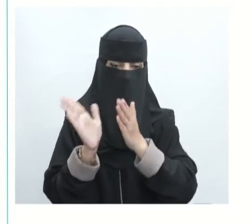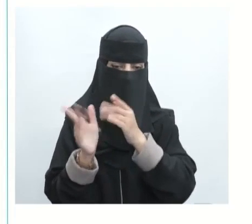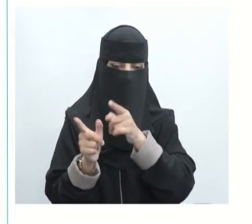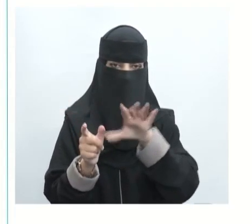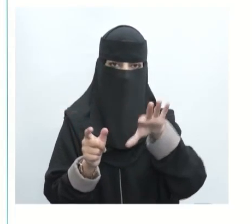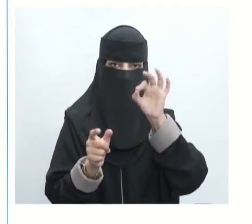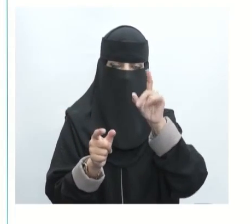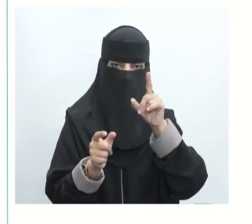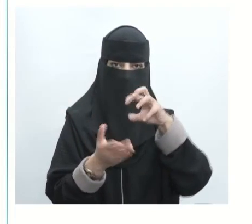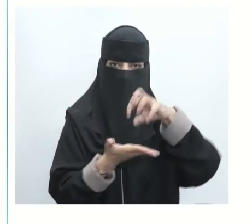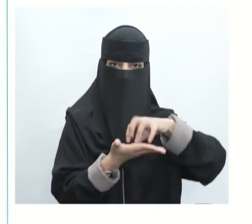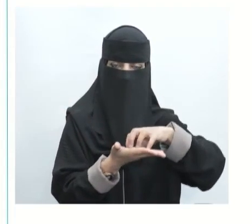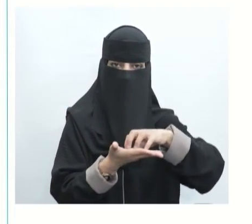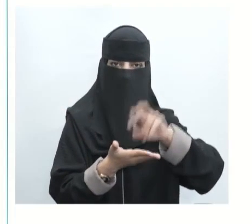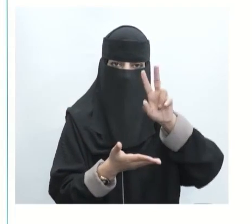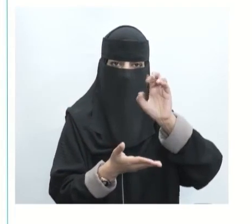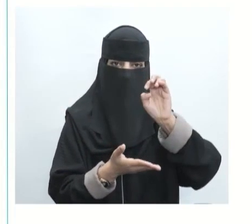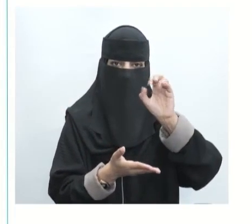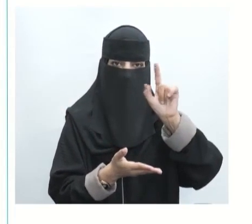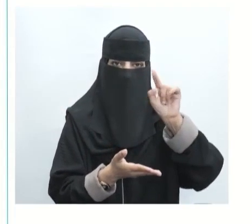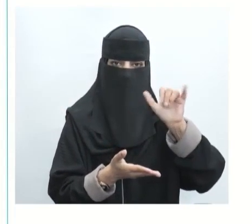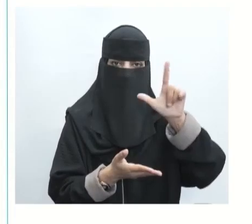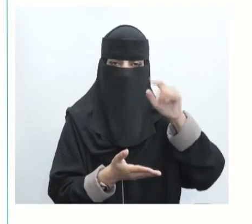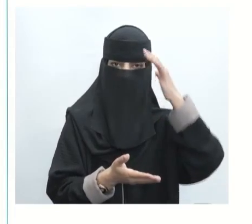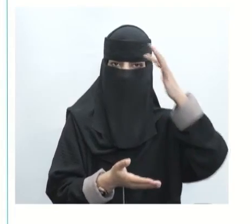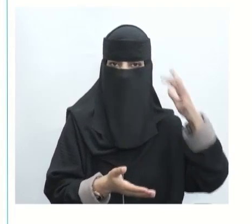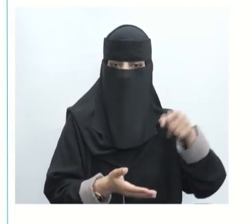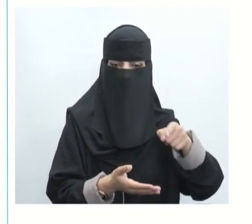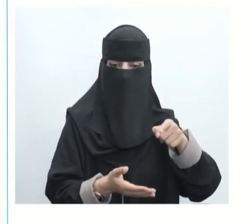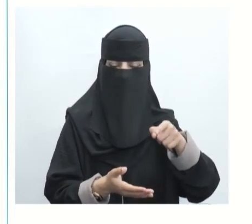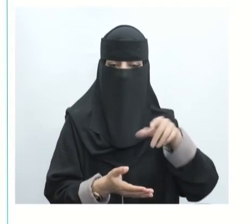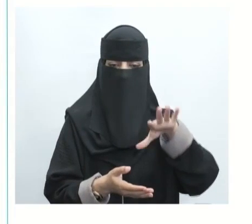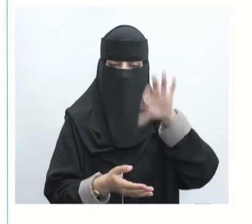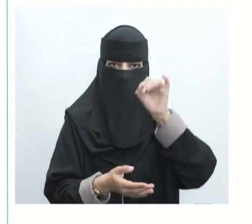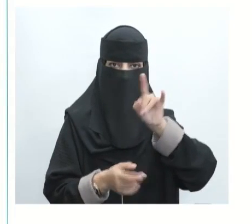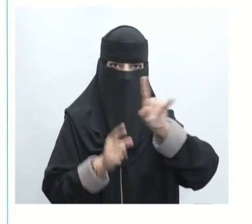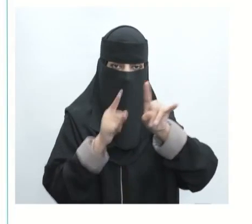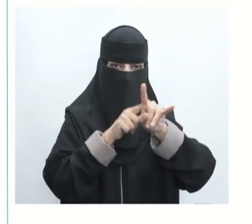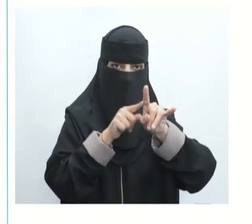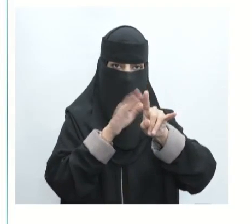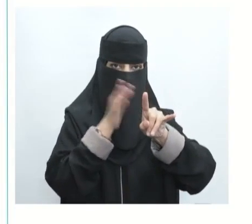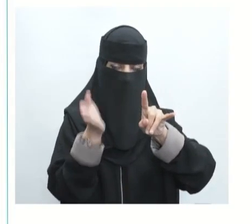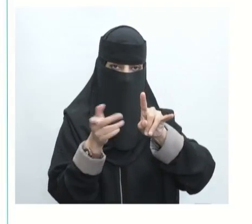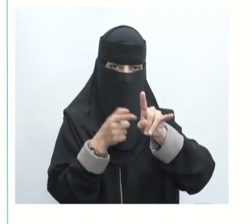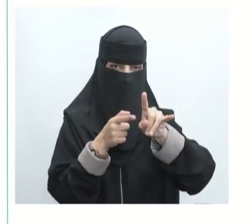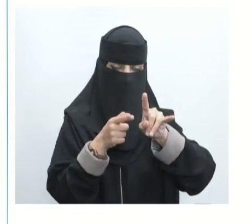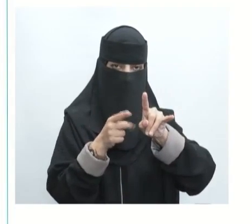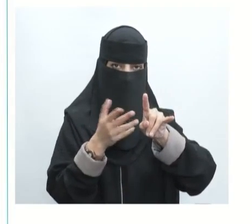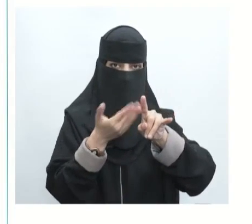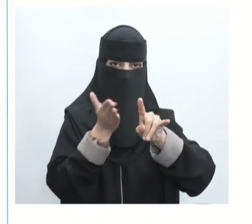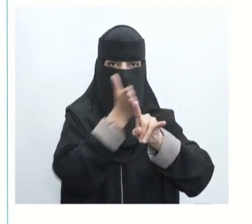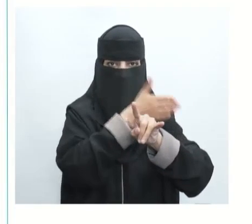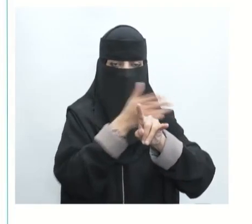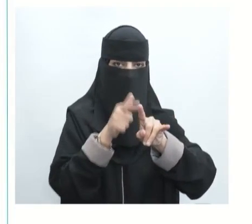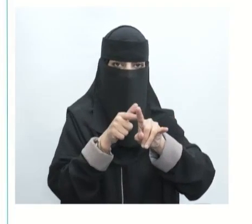إلا مدينة الجبيل. إلا ما بعدها قد أخرجته أنا من حكم ما قبلها،